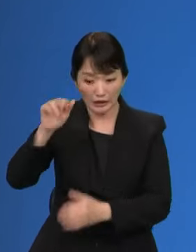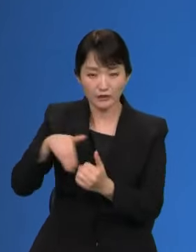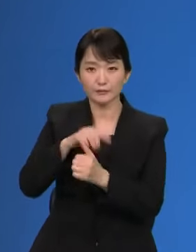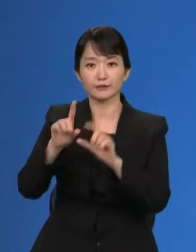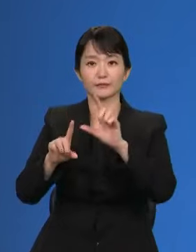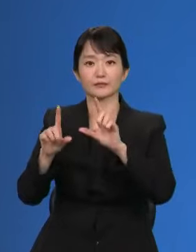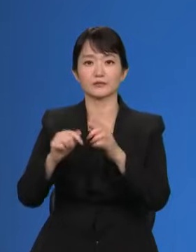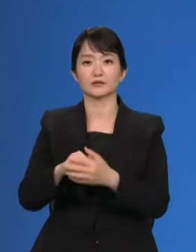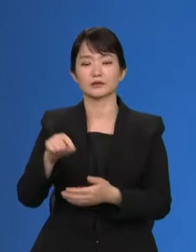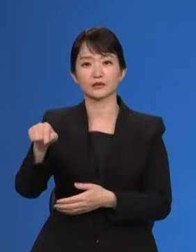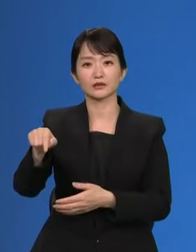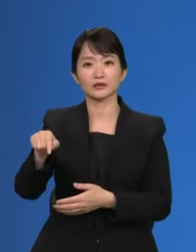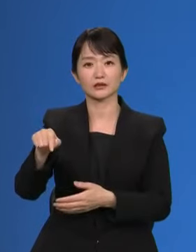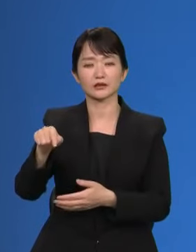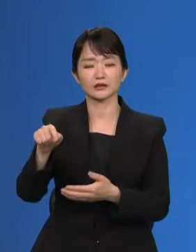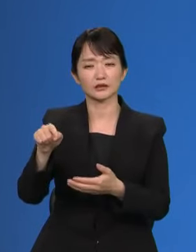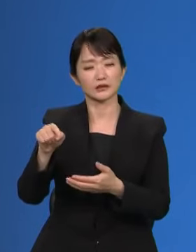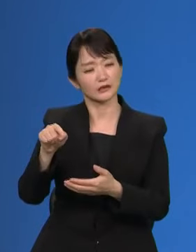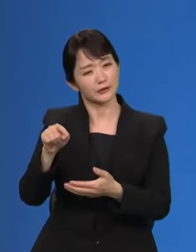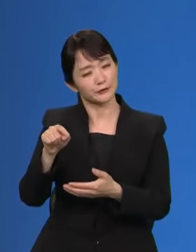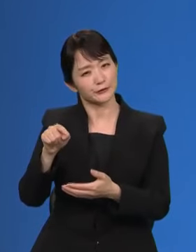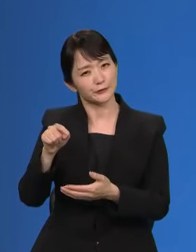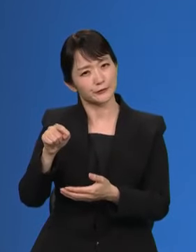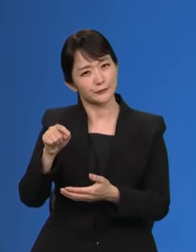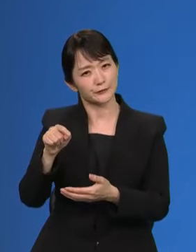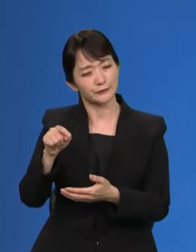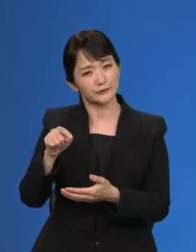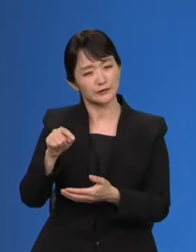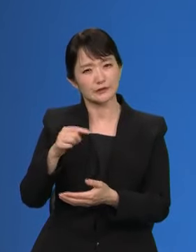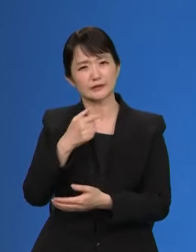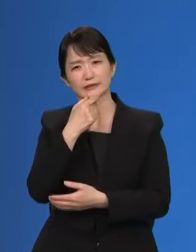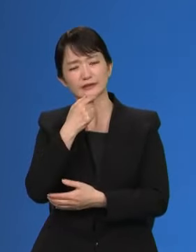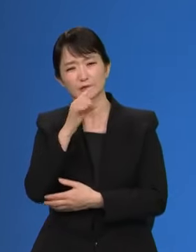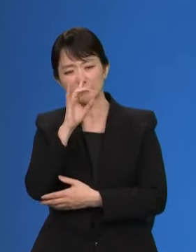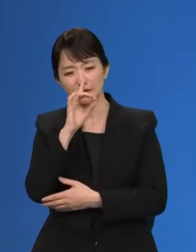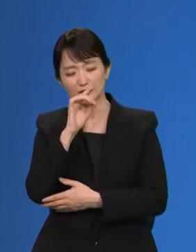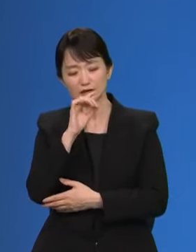상황이었고 또 이런 게 어그러지면 안 되니까 얼떨결에 앉게 됐다라고 해명을